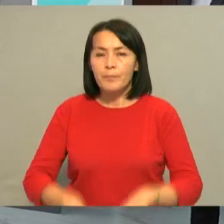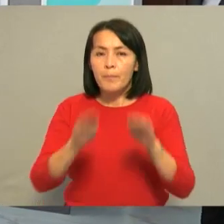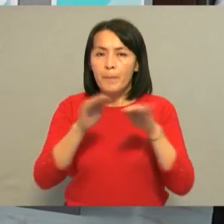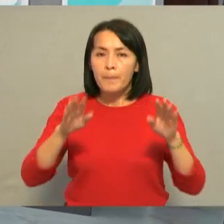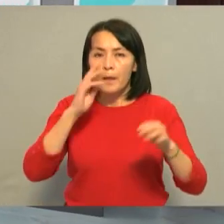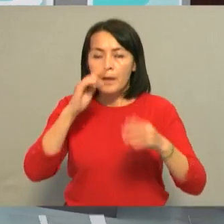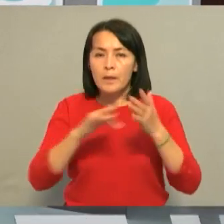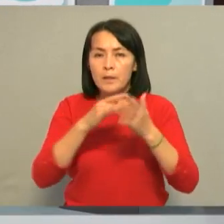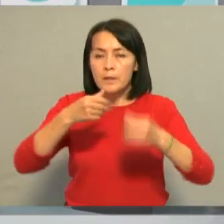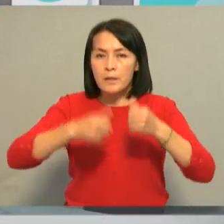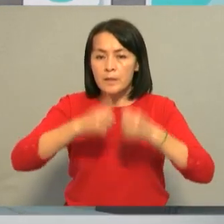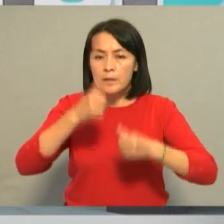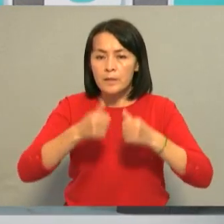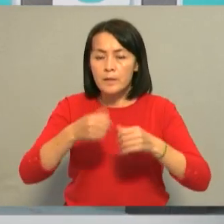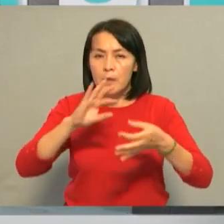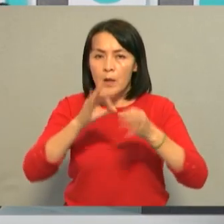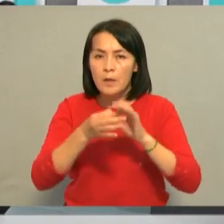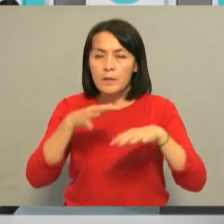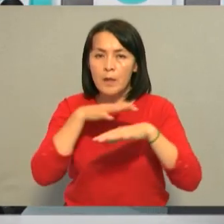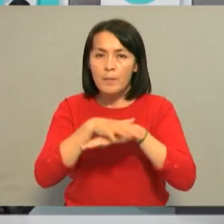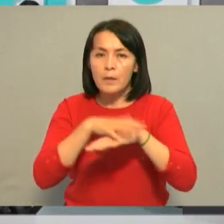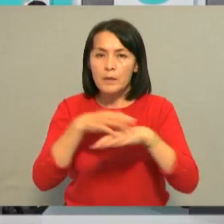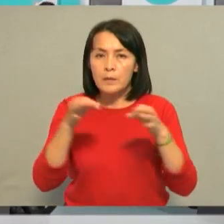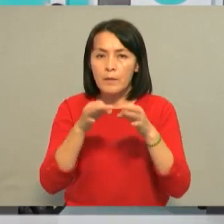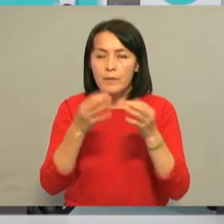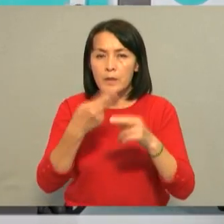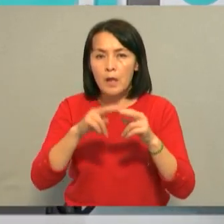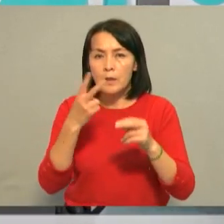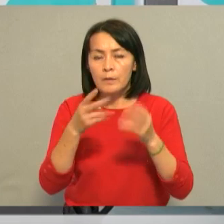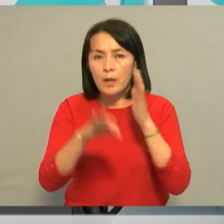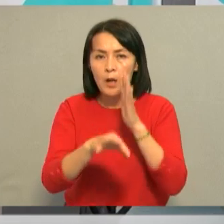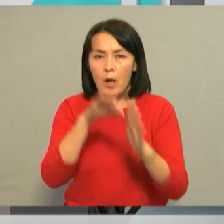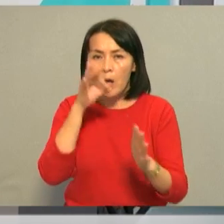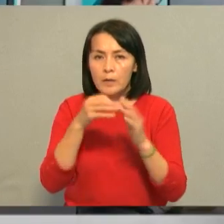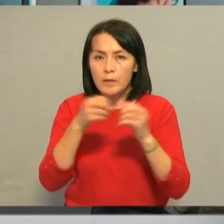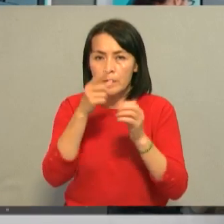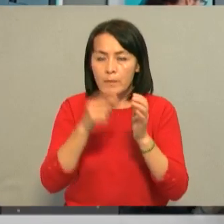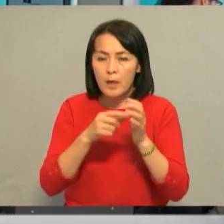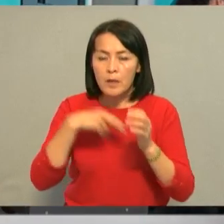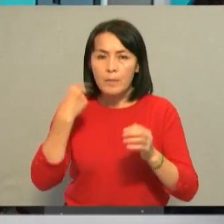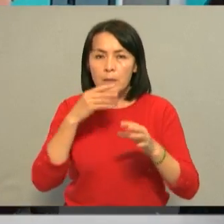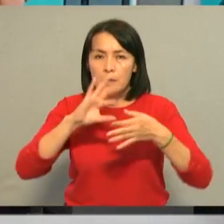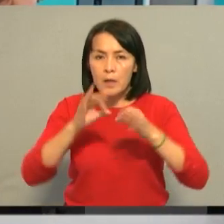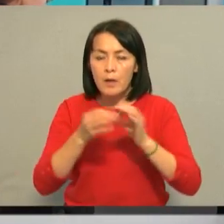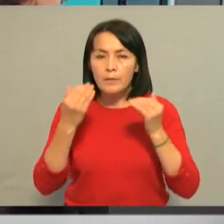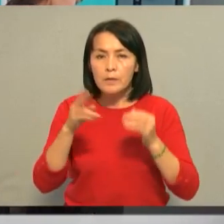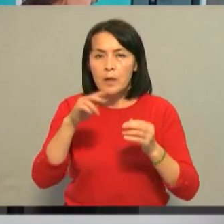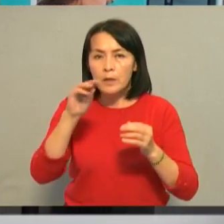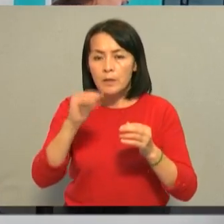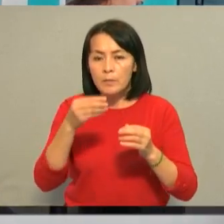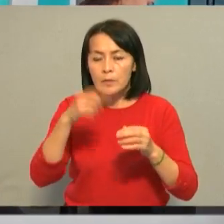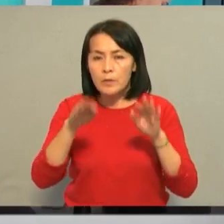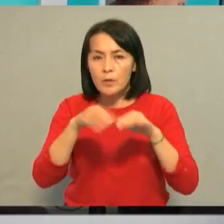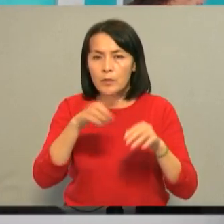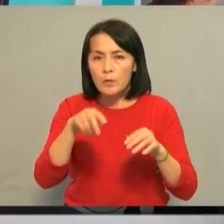школьники Шимкент соревнуются в дисциплинах естественно математического цикла это второй отборочный этап семнадцатой президентской олимпиады зиль Мурад им бишенов